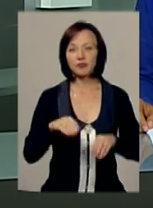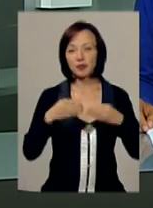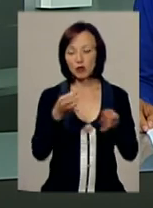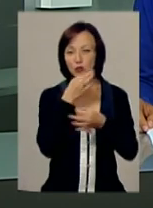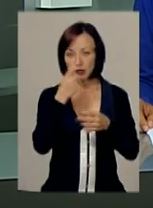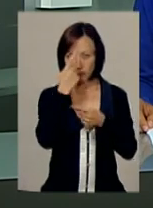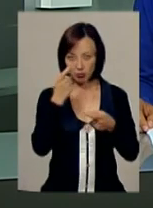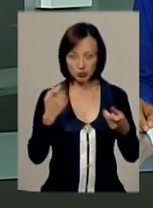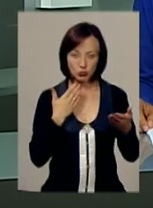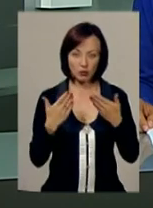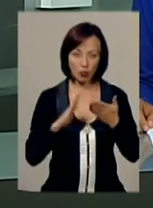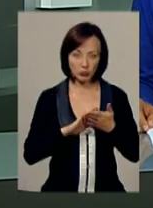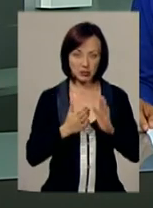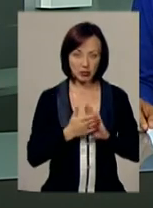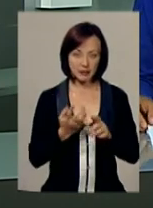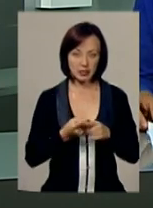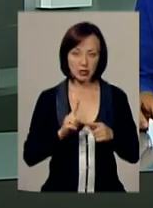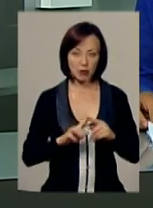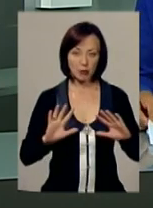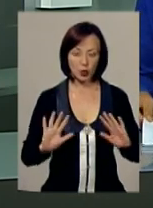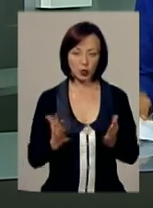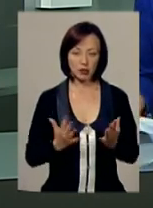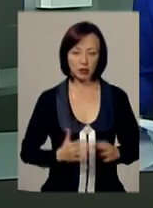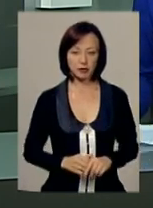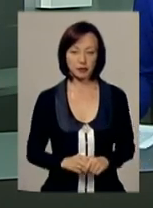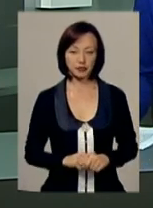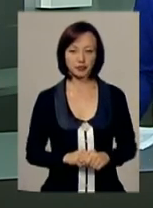може стосуватись обставин цієї події.